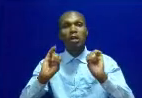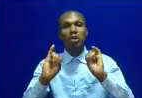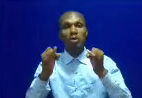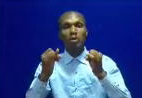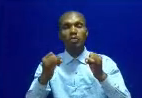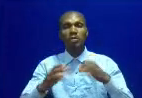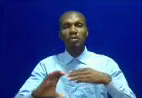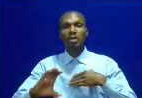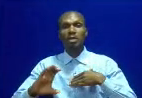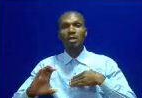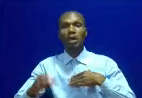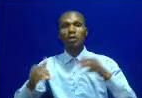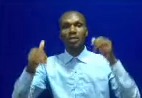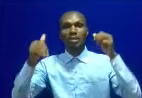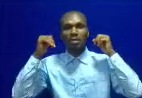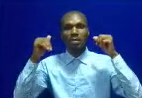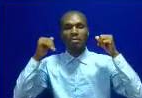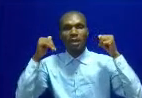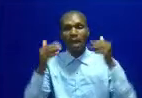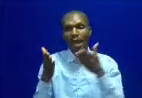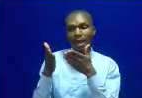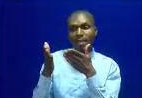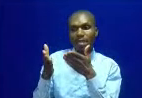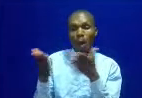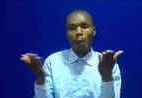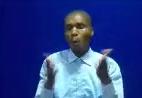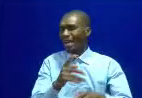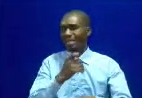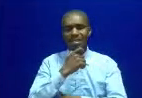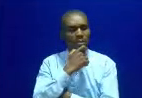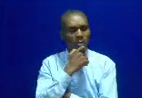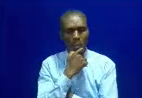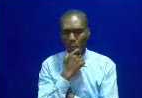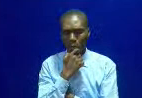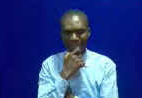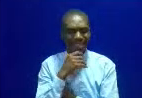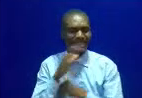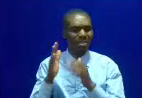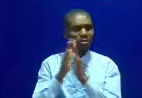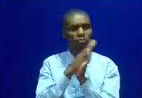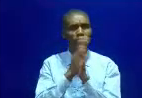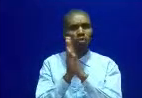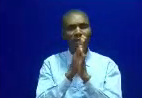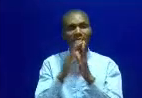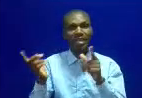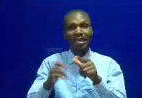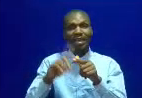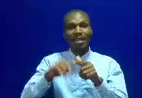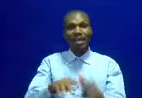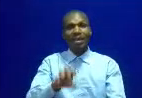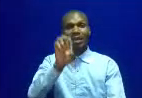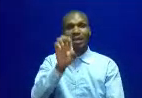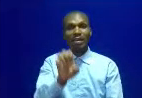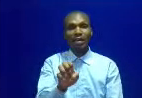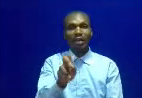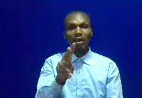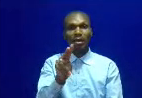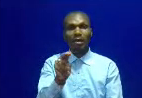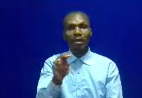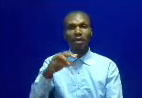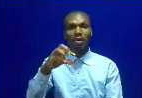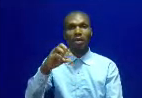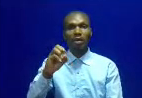kurwa se county ya Nyamira soroboti rogo ichana kurwa se Kenya rwa kama yagate budengo toke kutoka se wodi ya